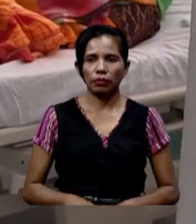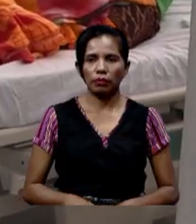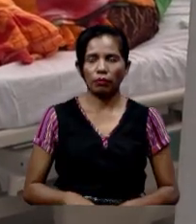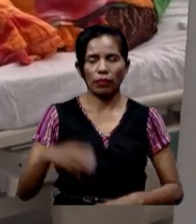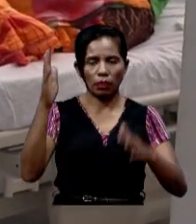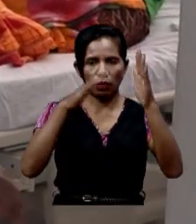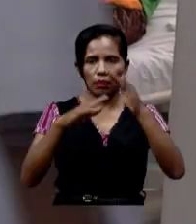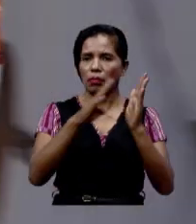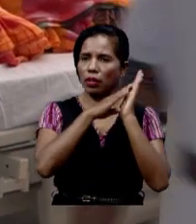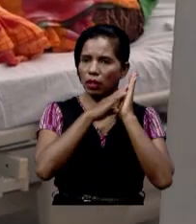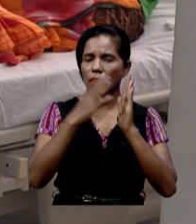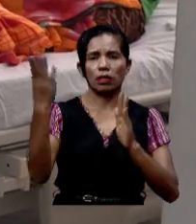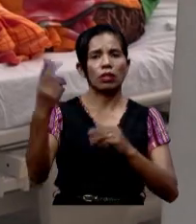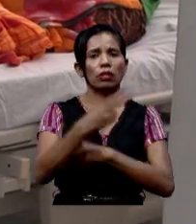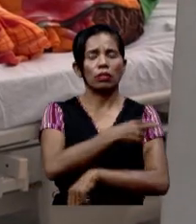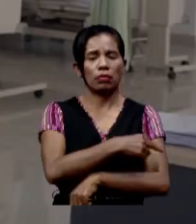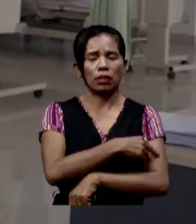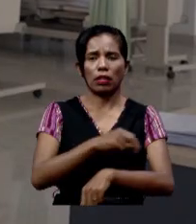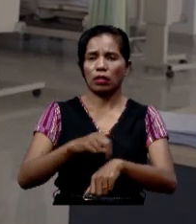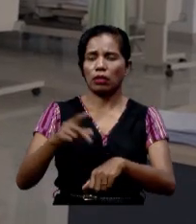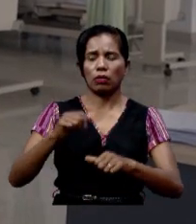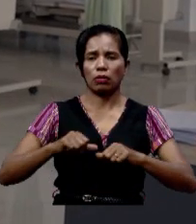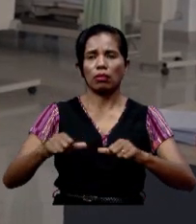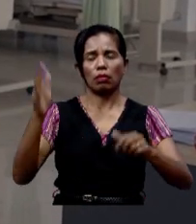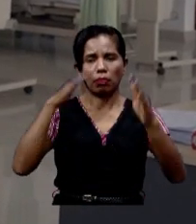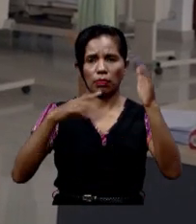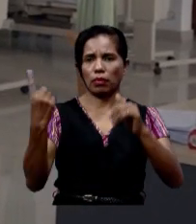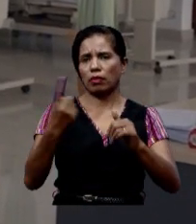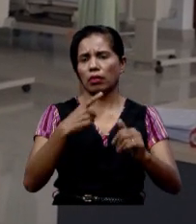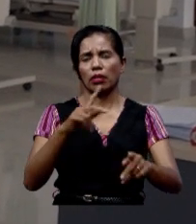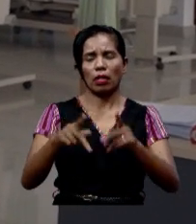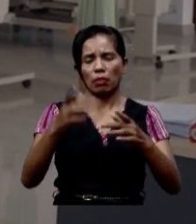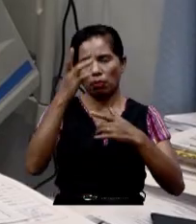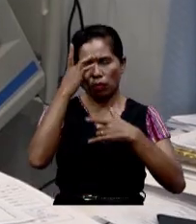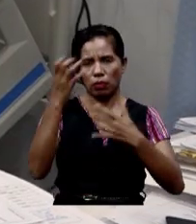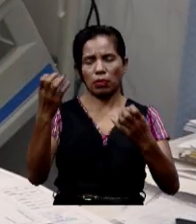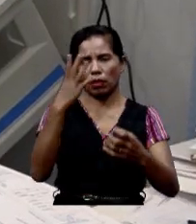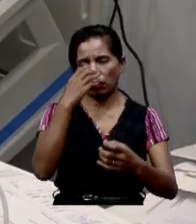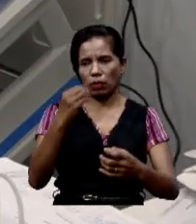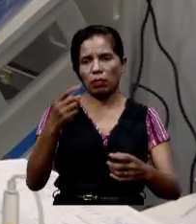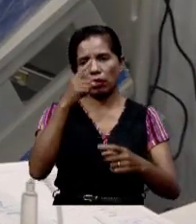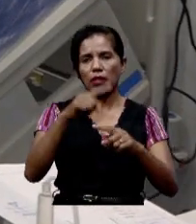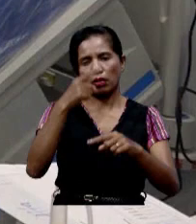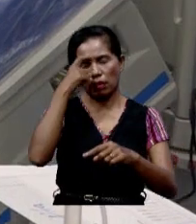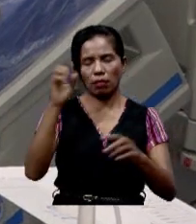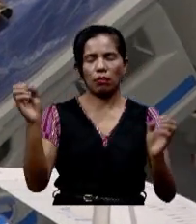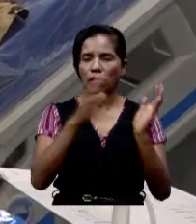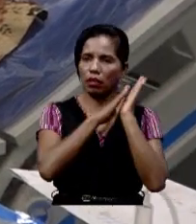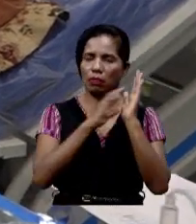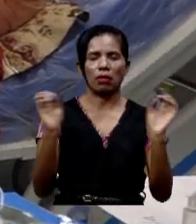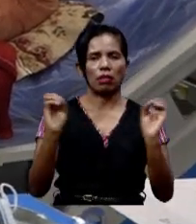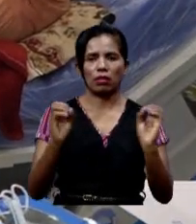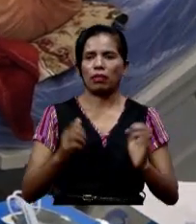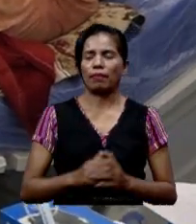Problema cama y hospital nacional continúa sai problema tamba paciente barak makatu baisa mai be kama la iha. Nune tu director